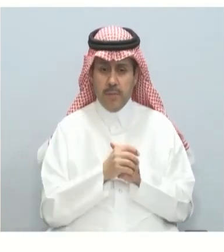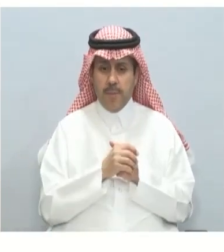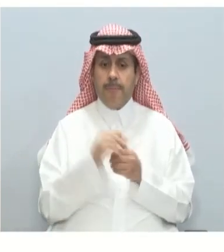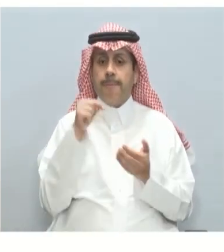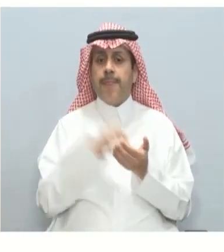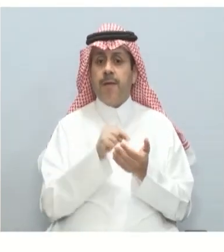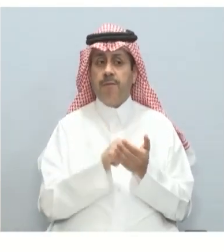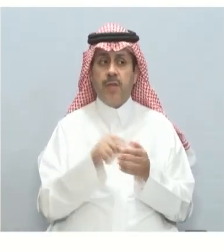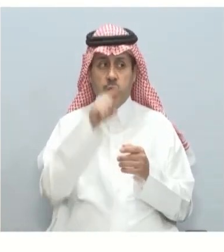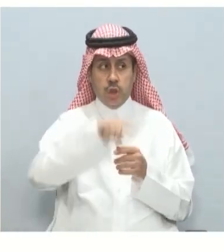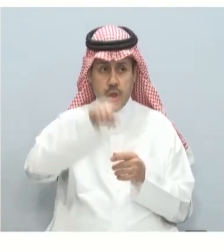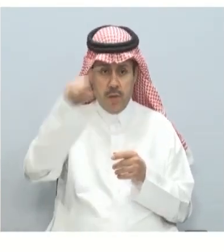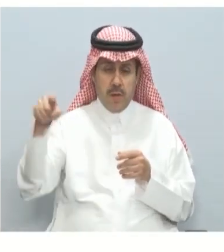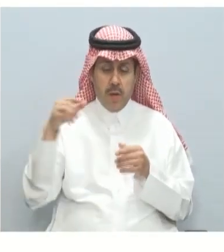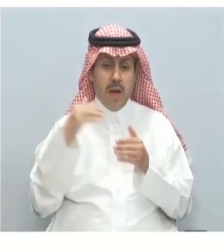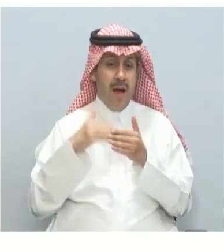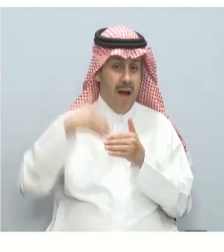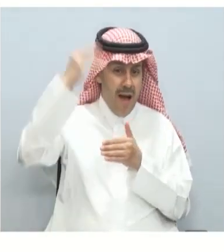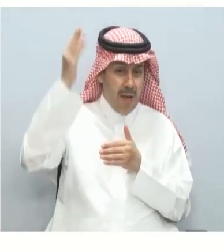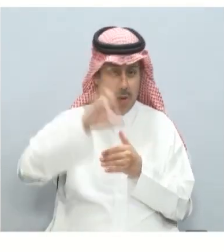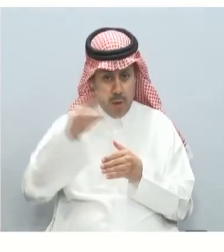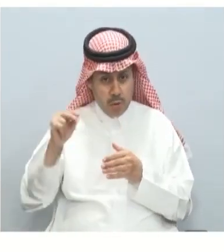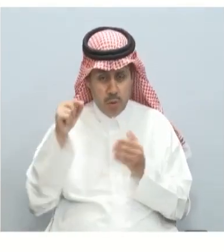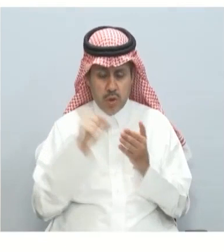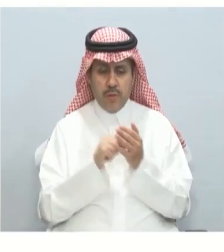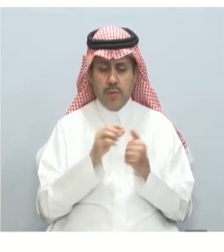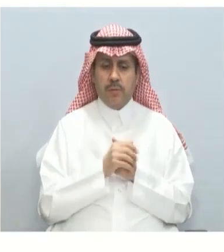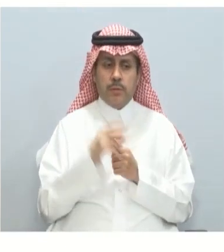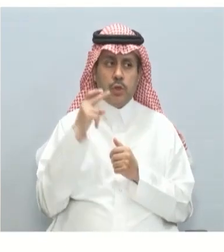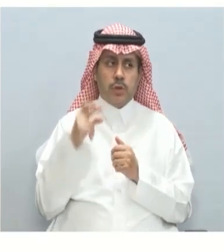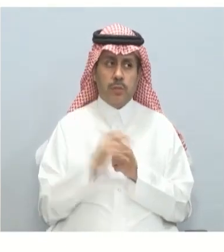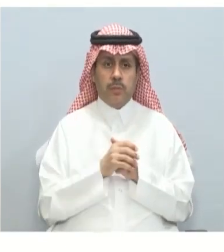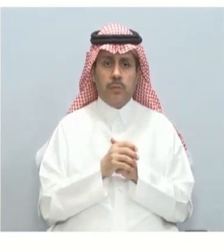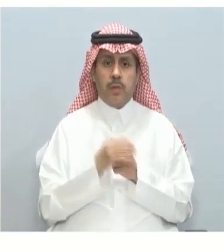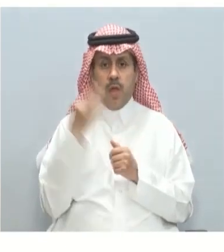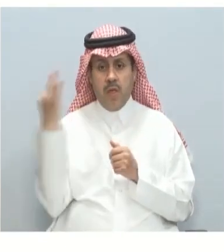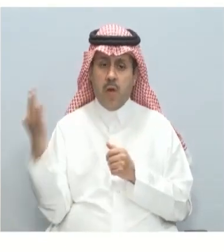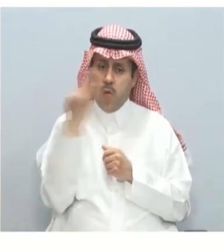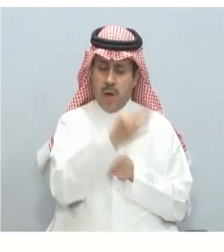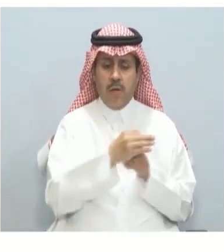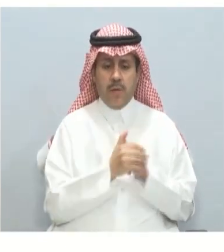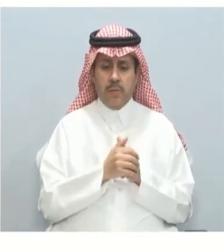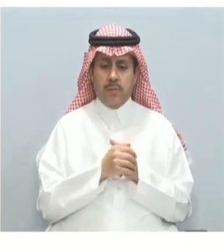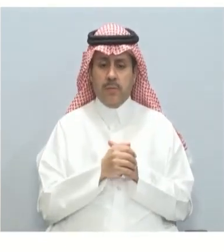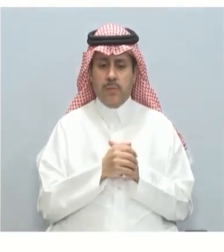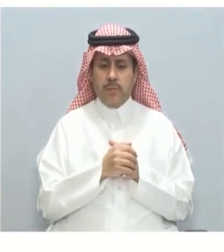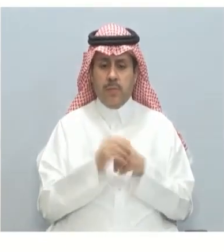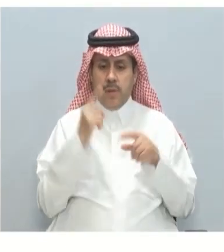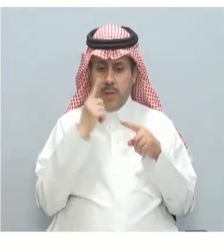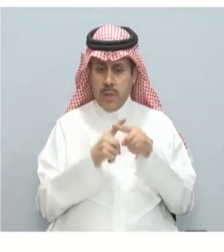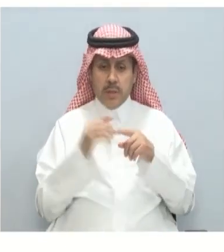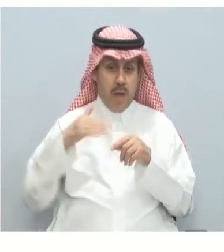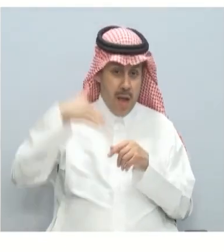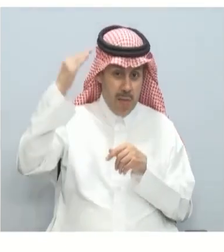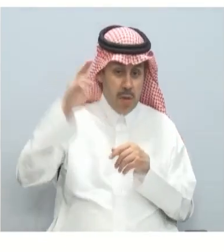داخل الجذر اكبر او يساوي الصفر نحلها راح اجمع ثلاثه للطرفين راح يكون عندي اكس اكبر او